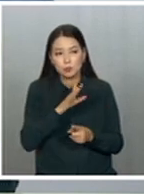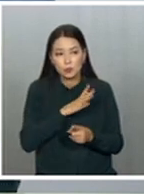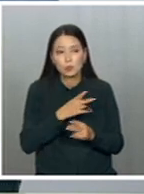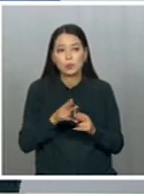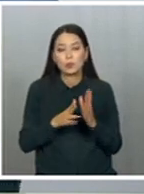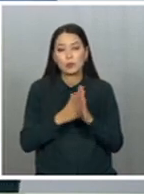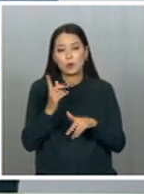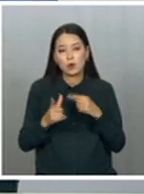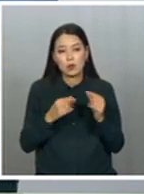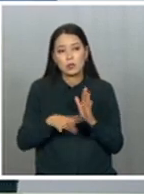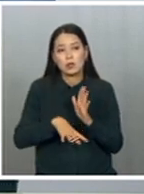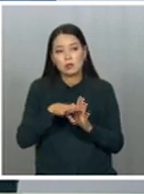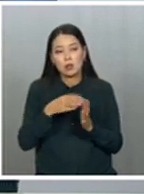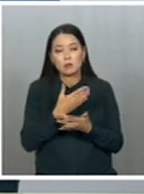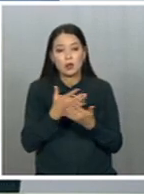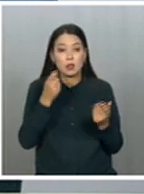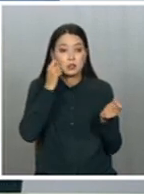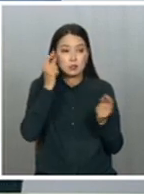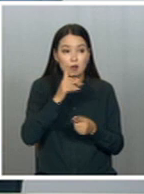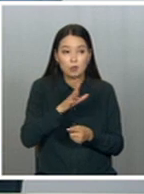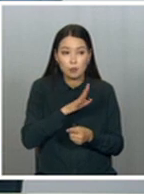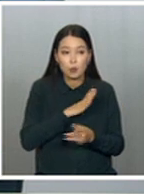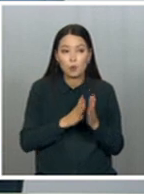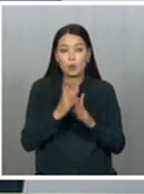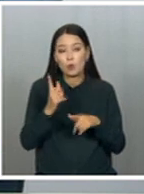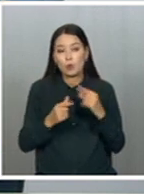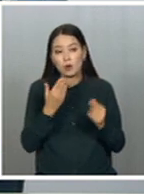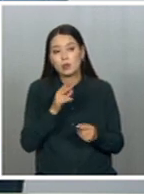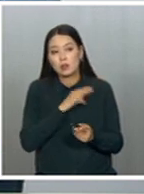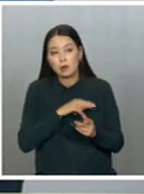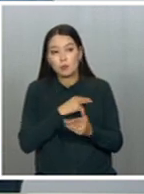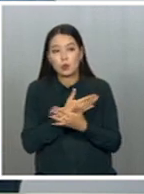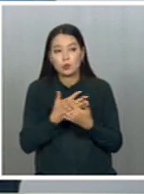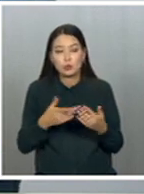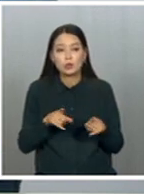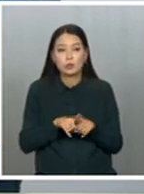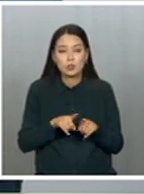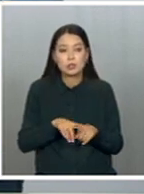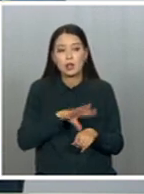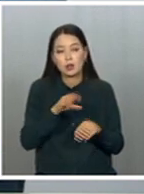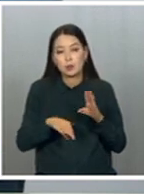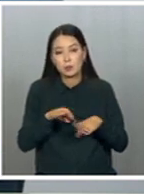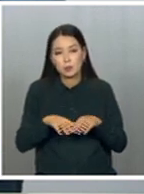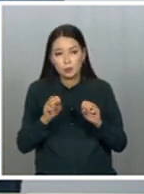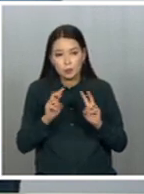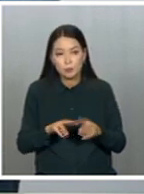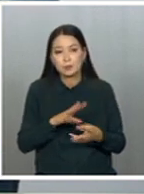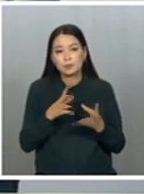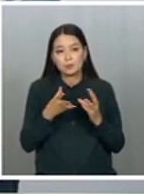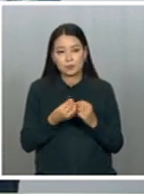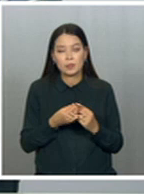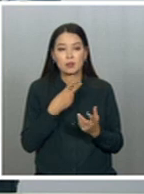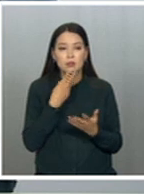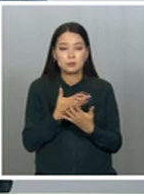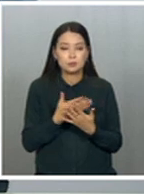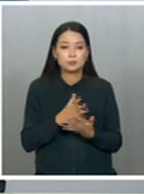өсімдіктердегі транспирация түрлерімен таныстыңыздар. Өсімдіктердегі транспирация түрлері саңылаулық транспирация және де кутикулалық